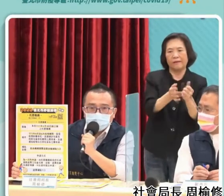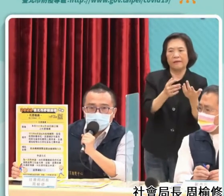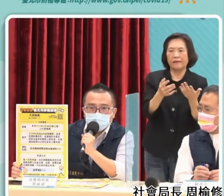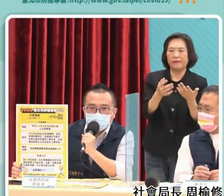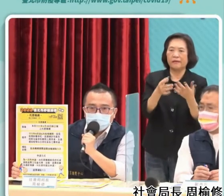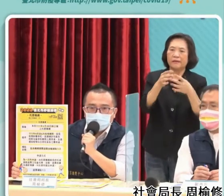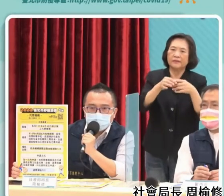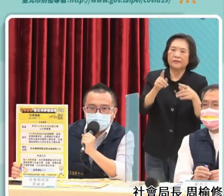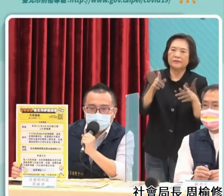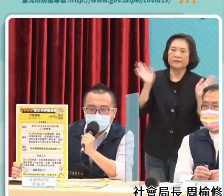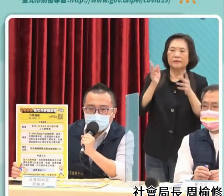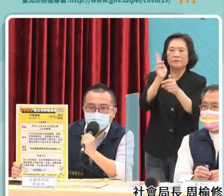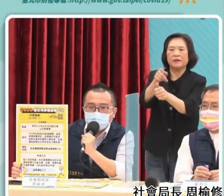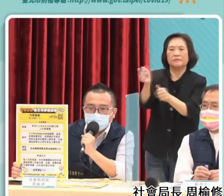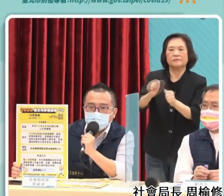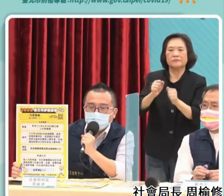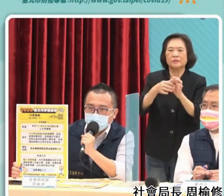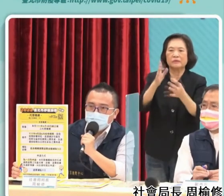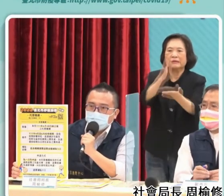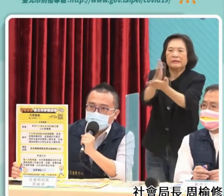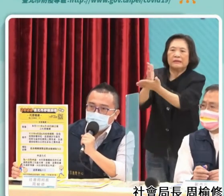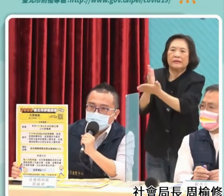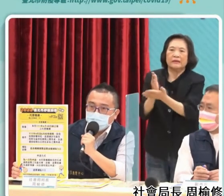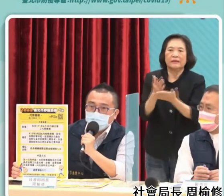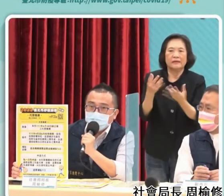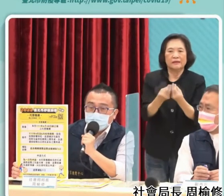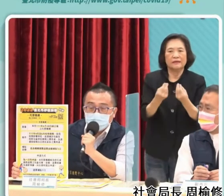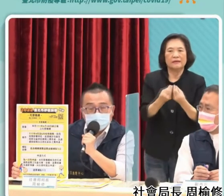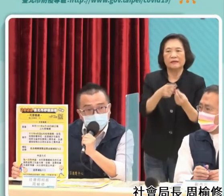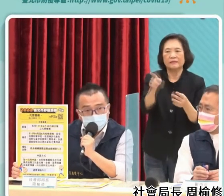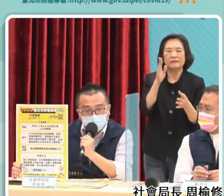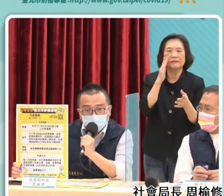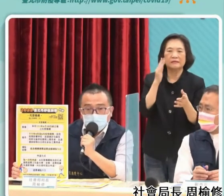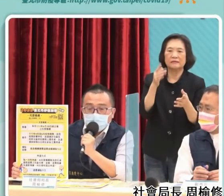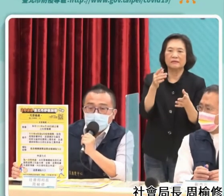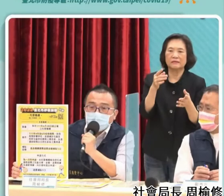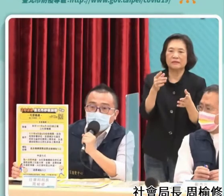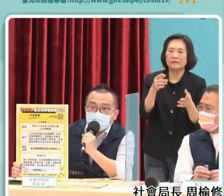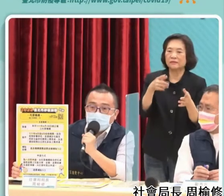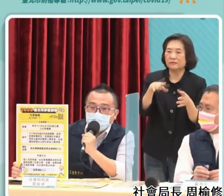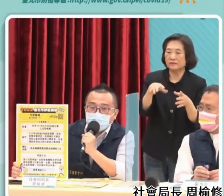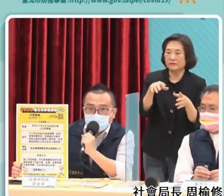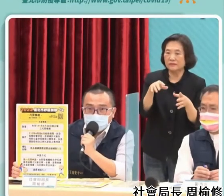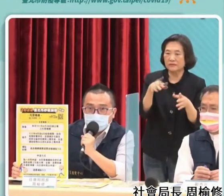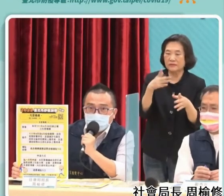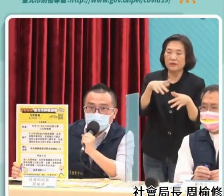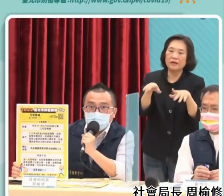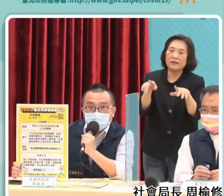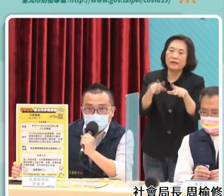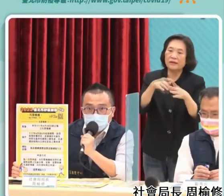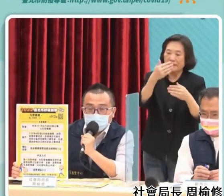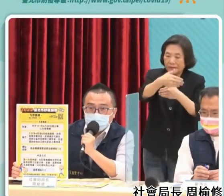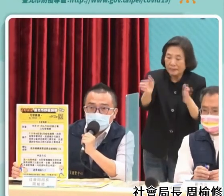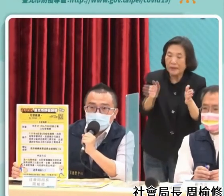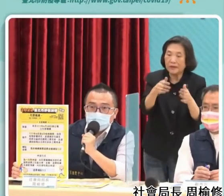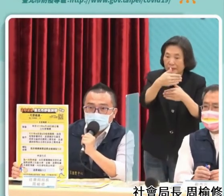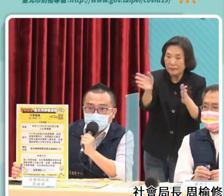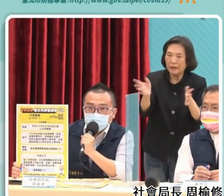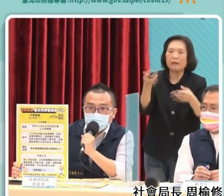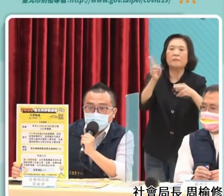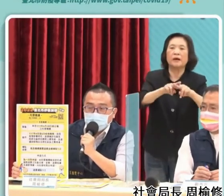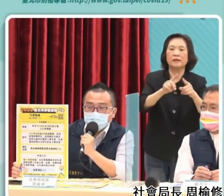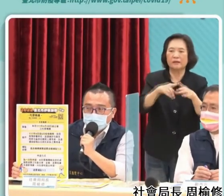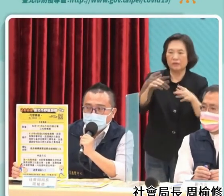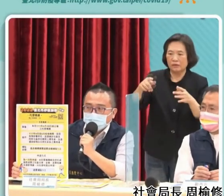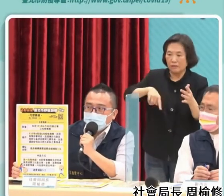的关系，所以停班或停园的状态非常多元， 有停一班，有停整员，有整员